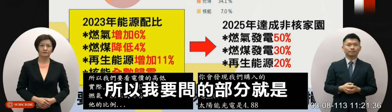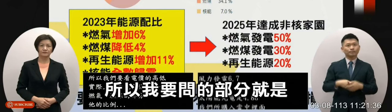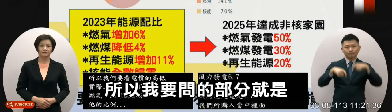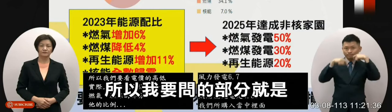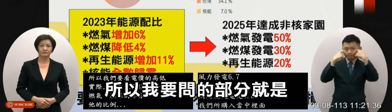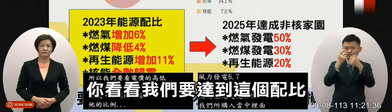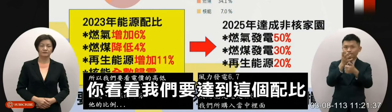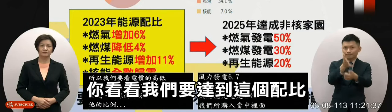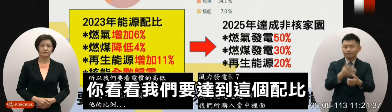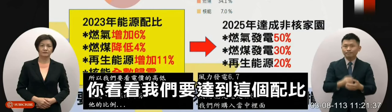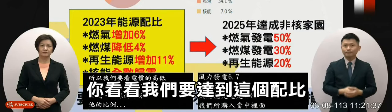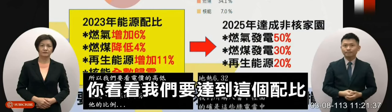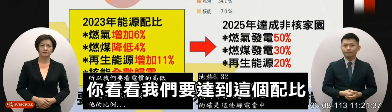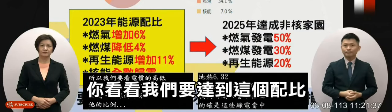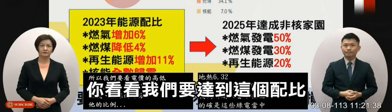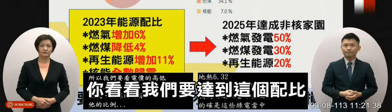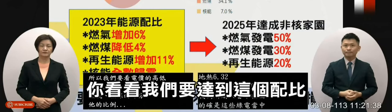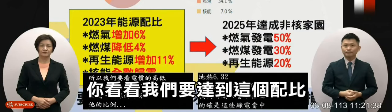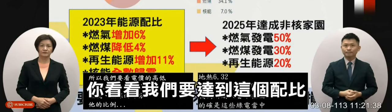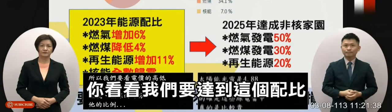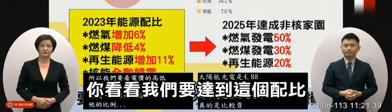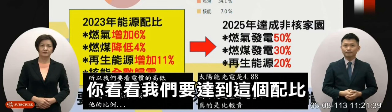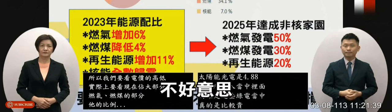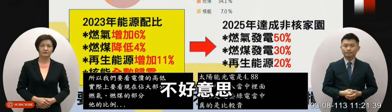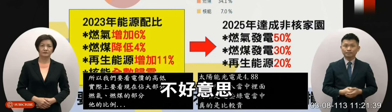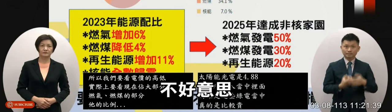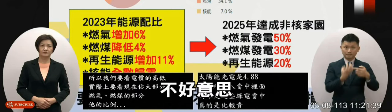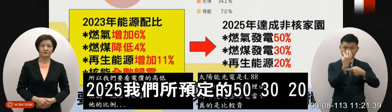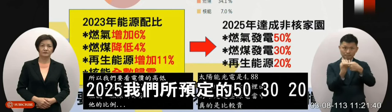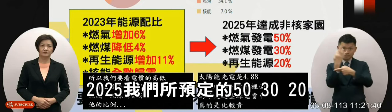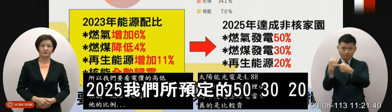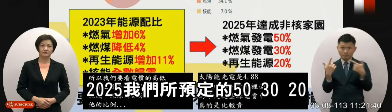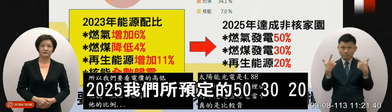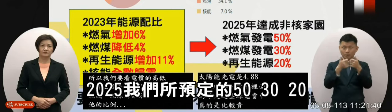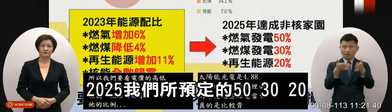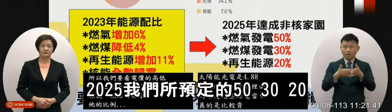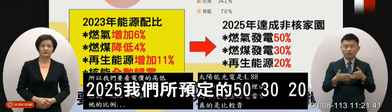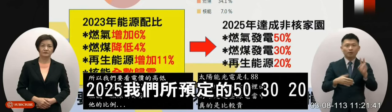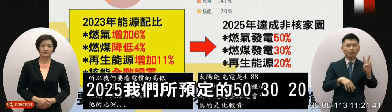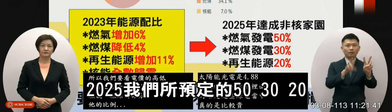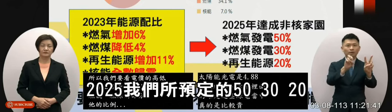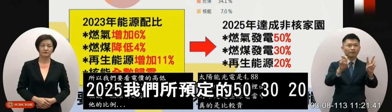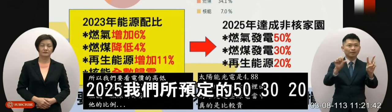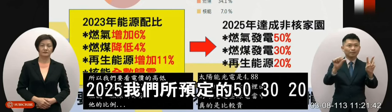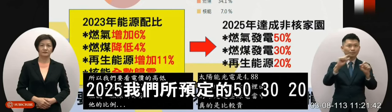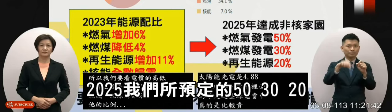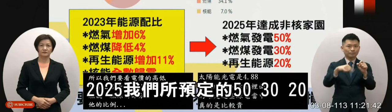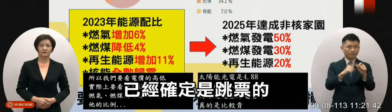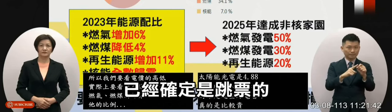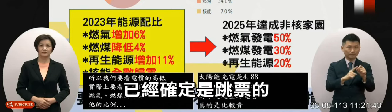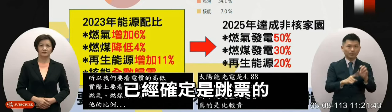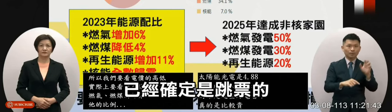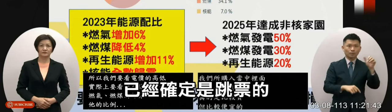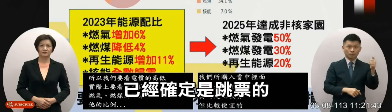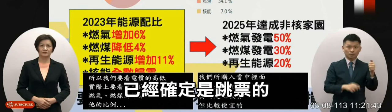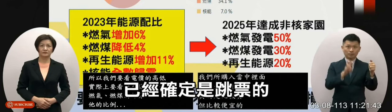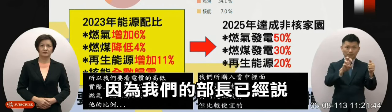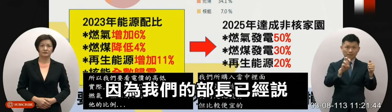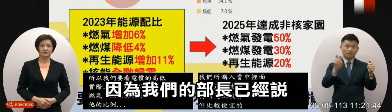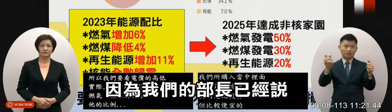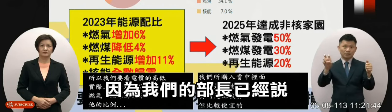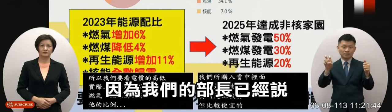就是，你看看我们要达到这个配比，不好意思，2025我们所预定的50-30-20已经确定是跳